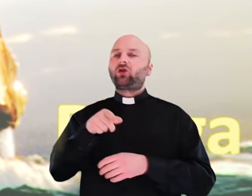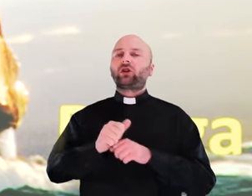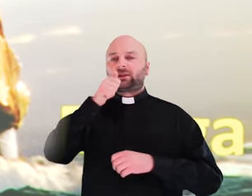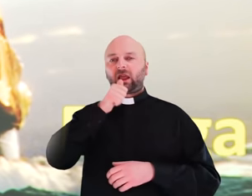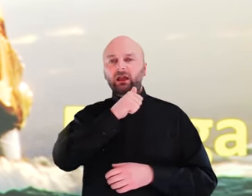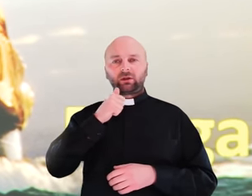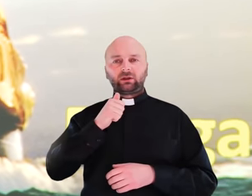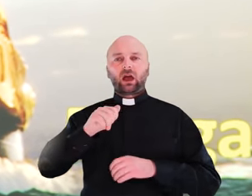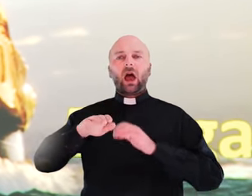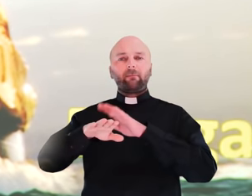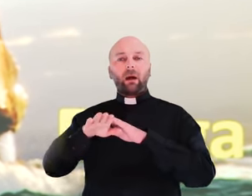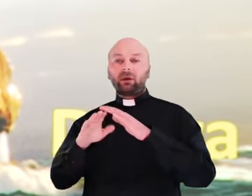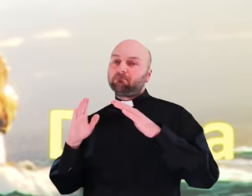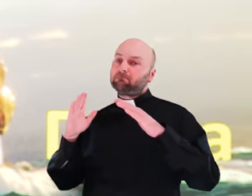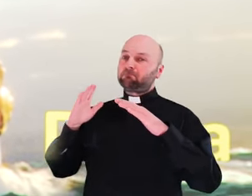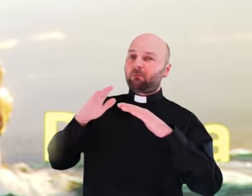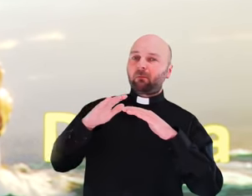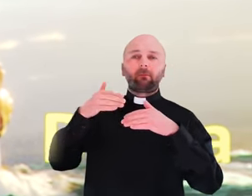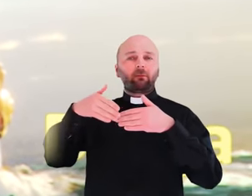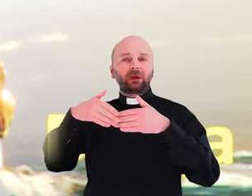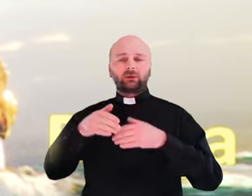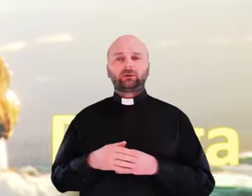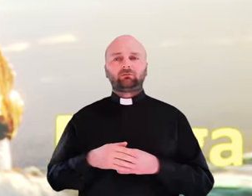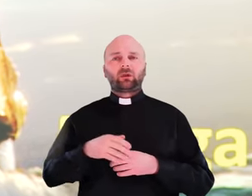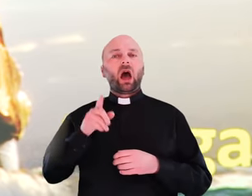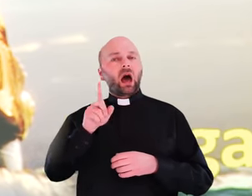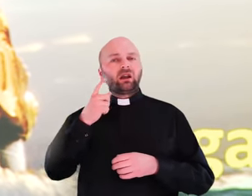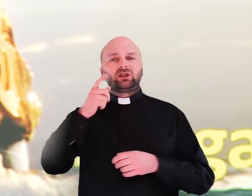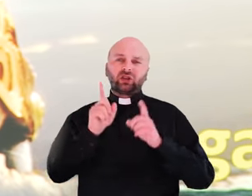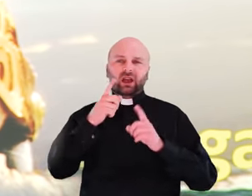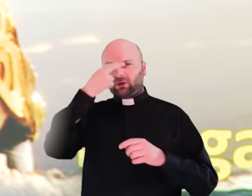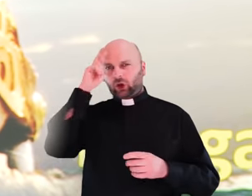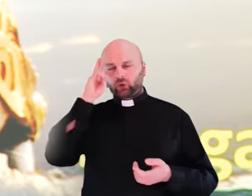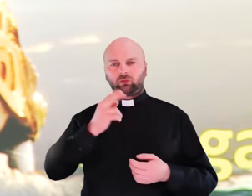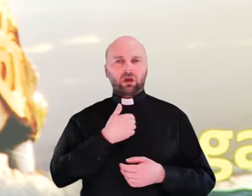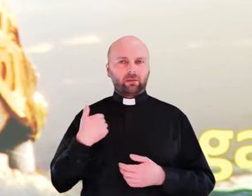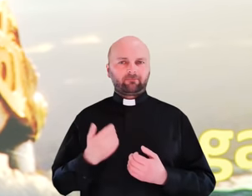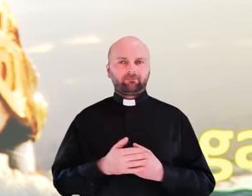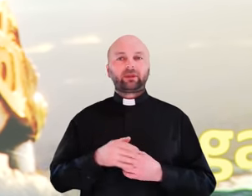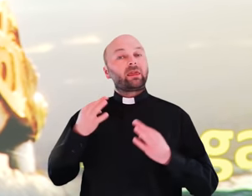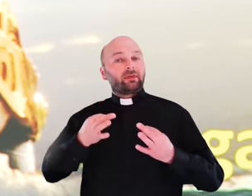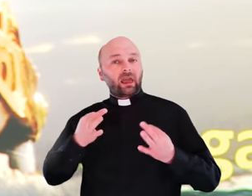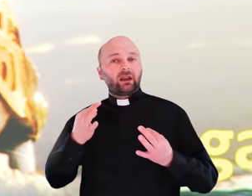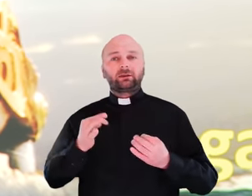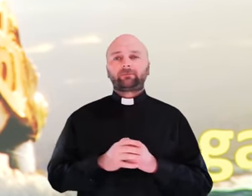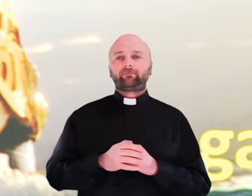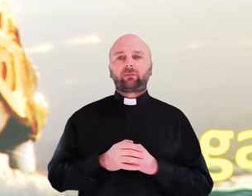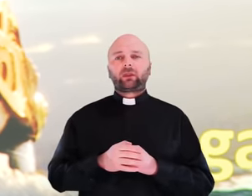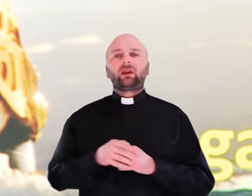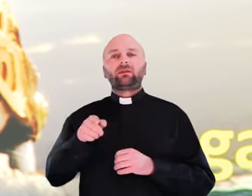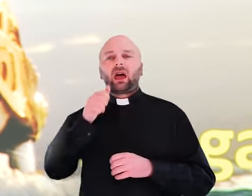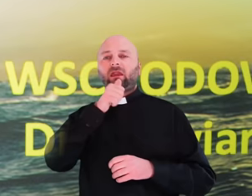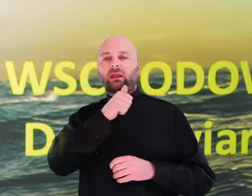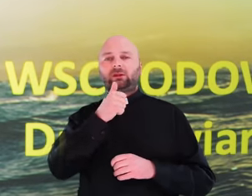mamy na wyciągnięcie ręki, a której często nie rozumiemy do końca. Ale już teraz ta tajemnica trochę nam